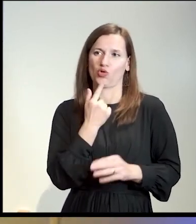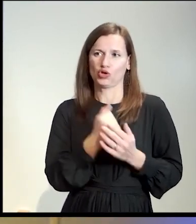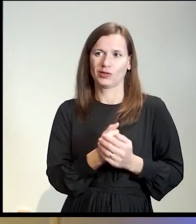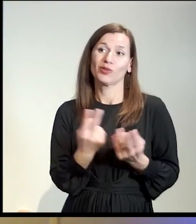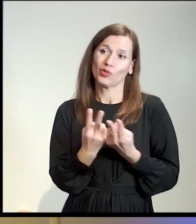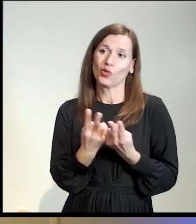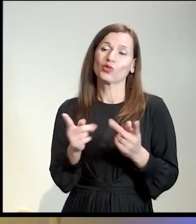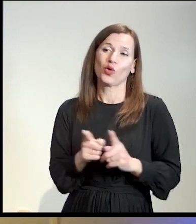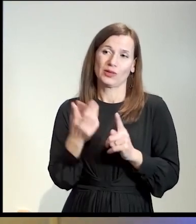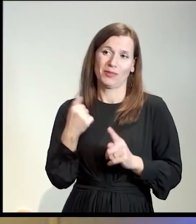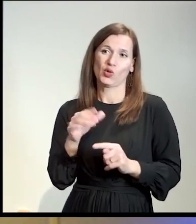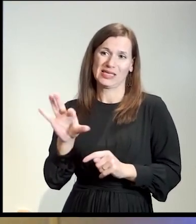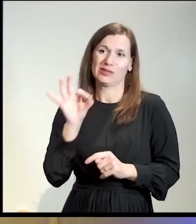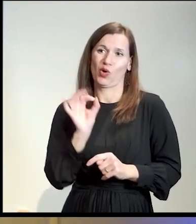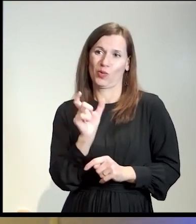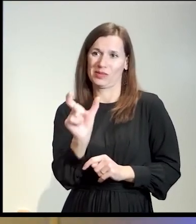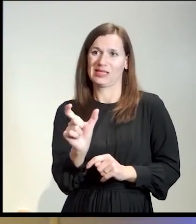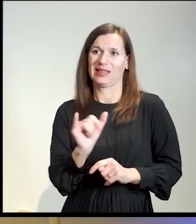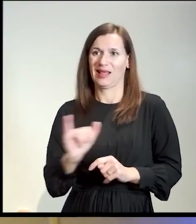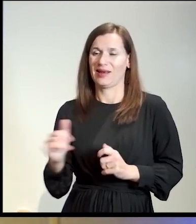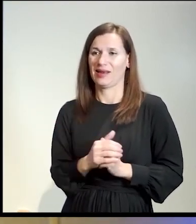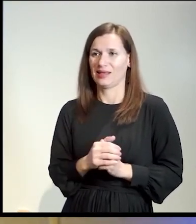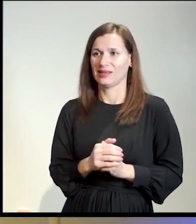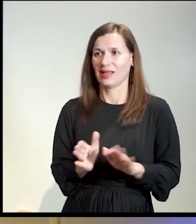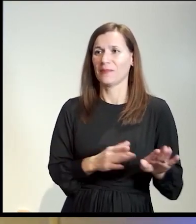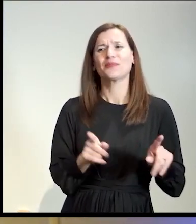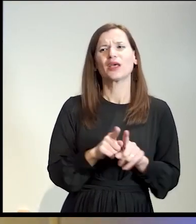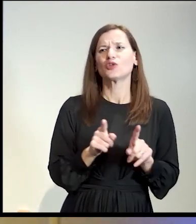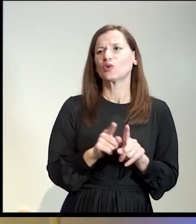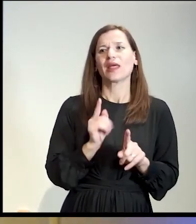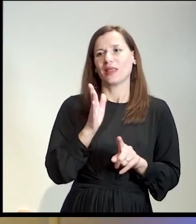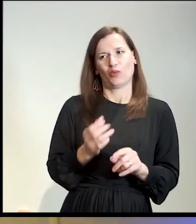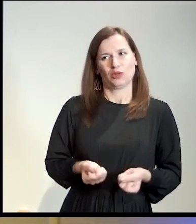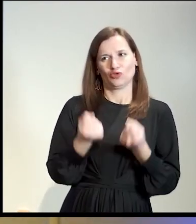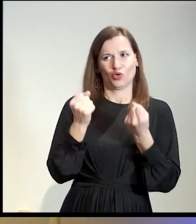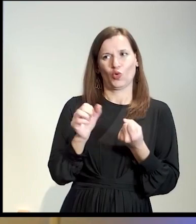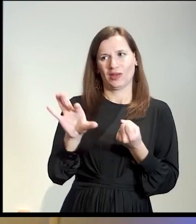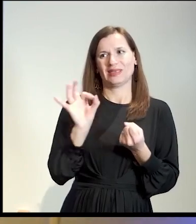izborom besede leta. Tudi nam je bilo težko izbrati teh 11.